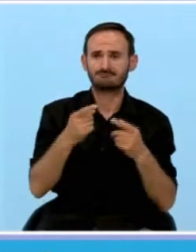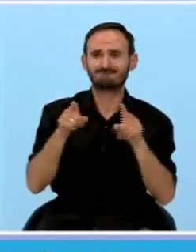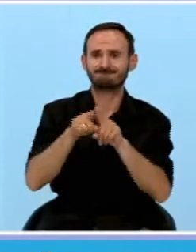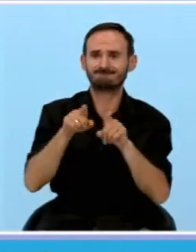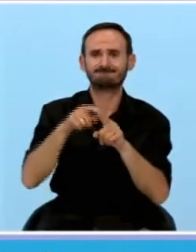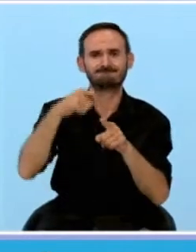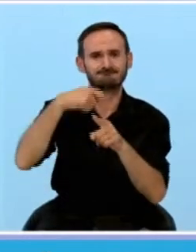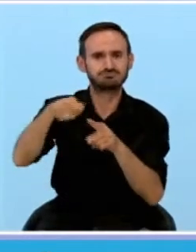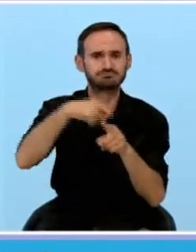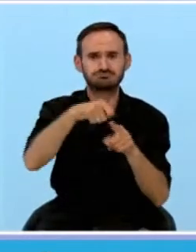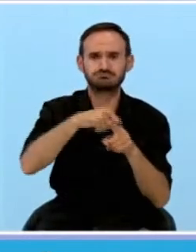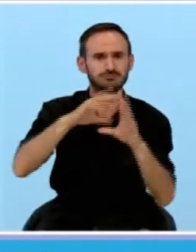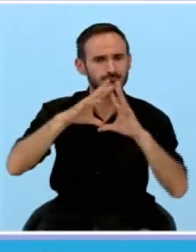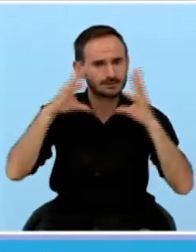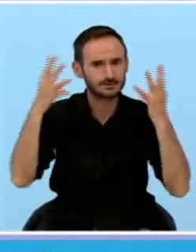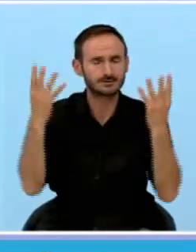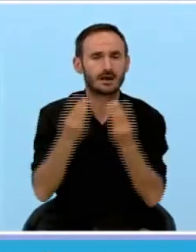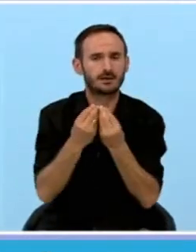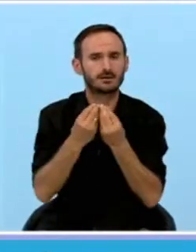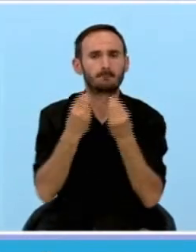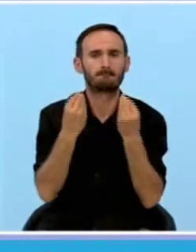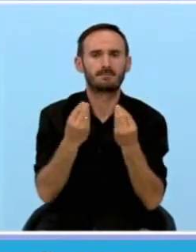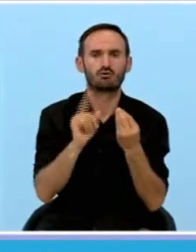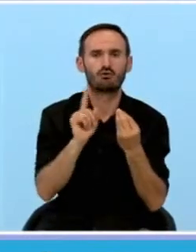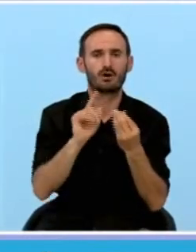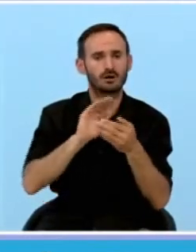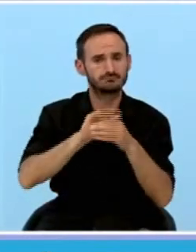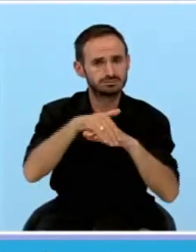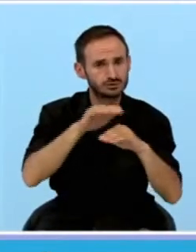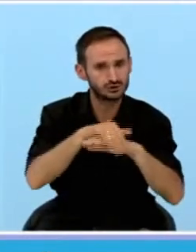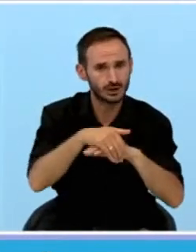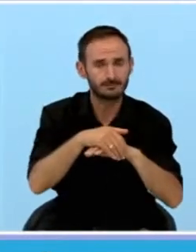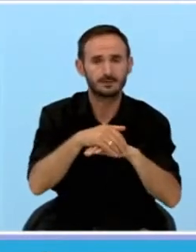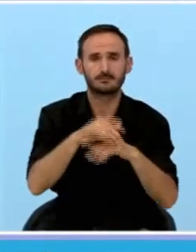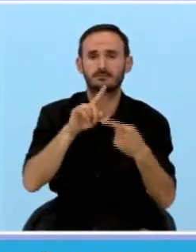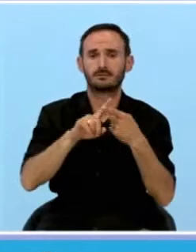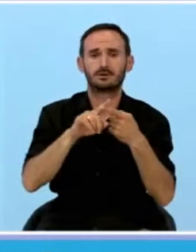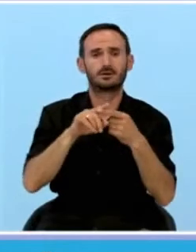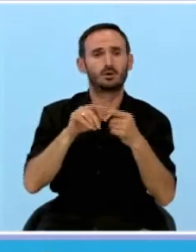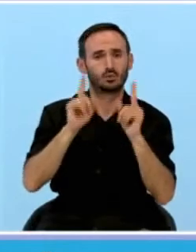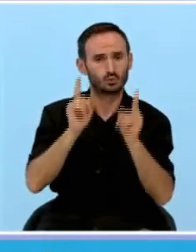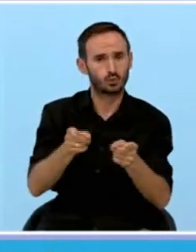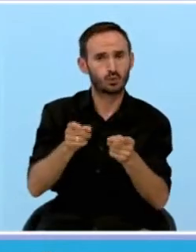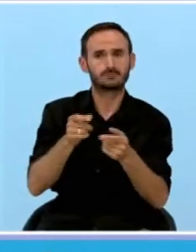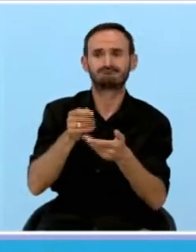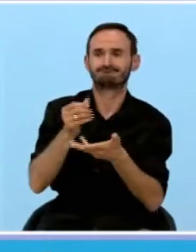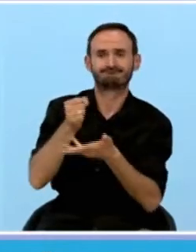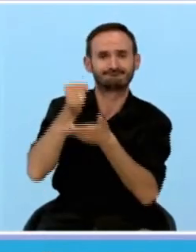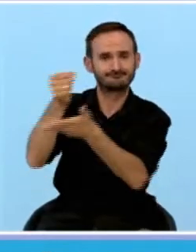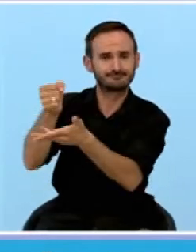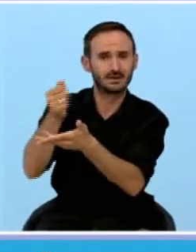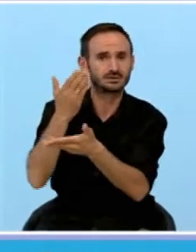e rregullon në shoqërinë tonë, investimin në shërbime, investimin në arsim, investimin në respektimin e katalogut të